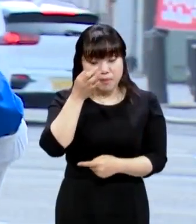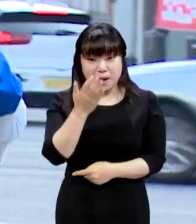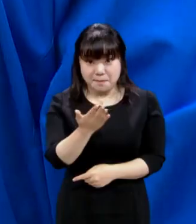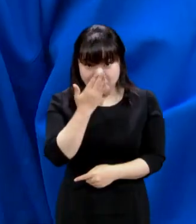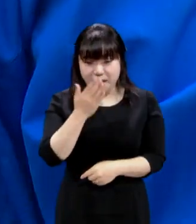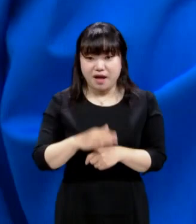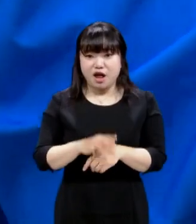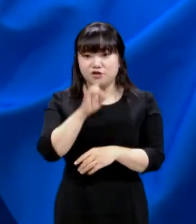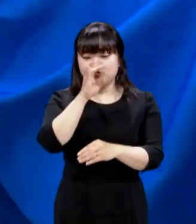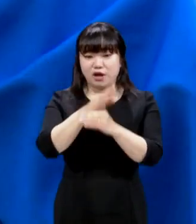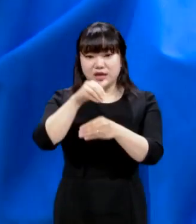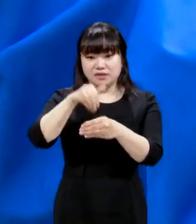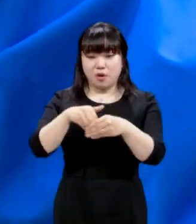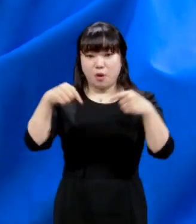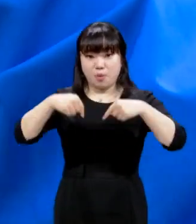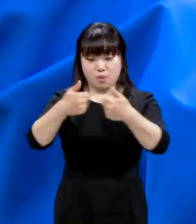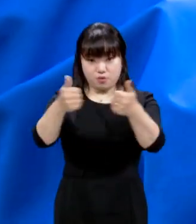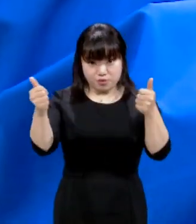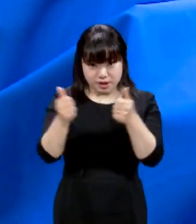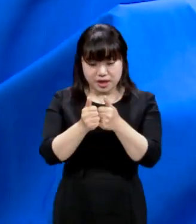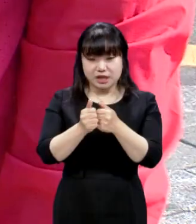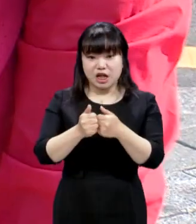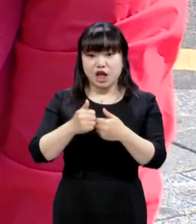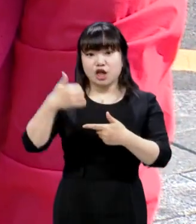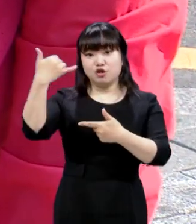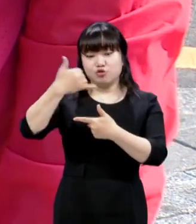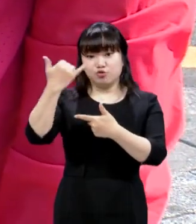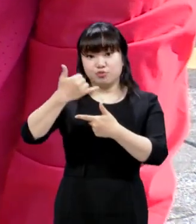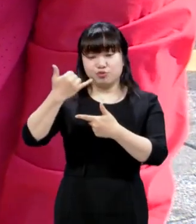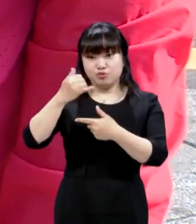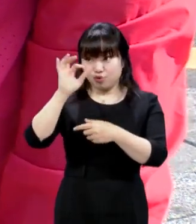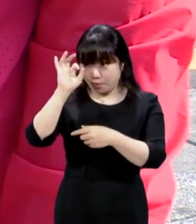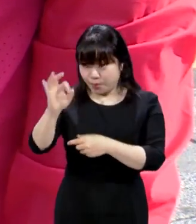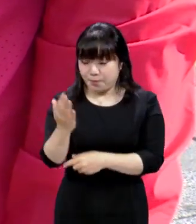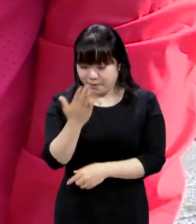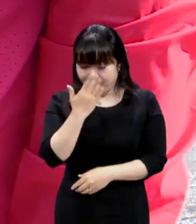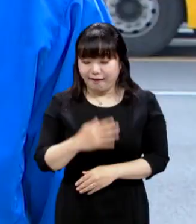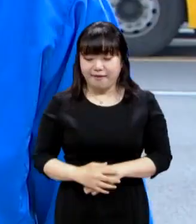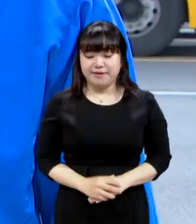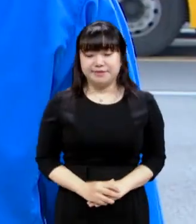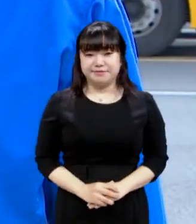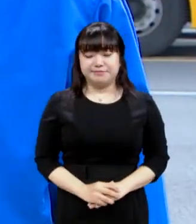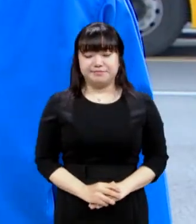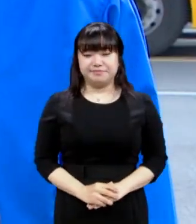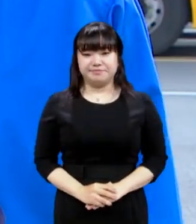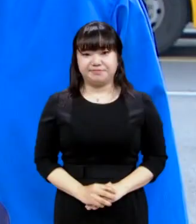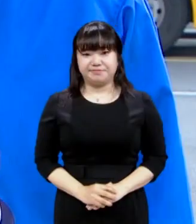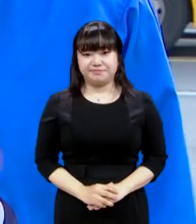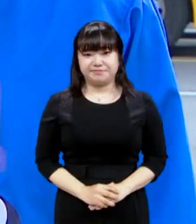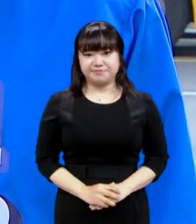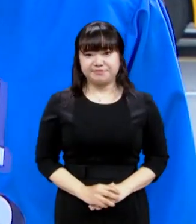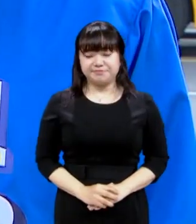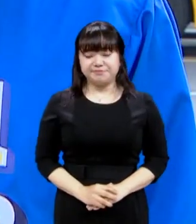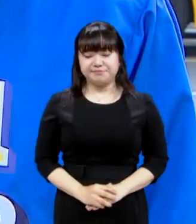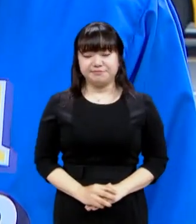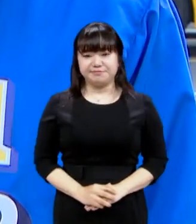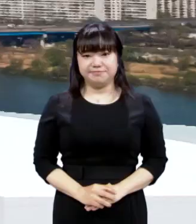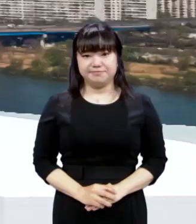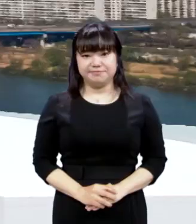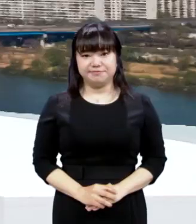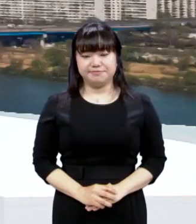중앙 선거방송 토론 위원회 유튜브 채널을 통해서도 확인할 수 있습니다 bdb 뉴스 서주원